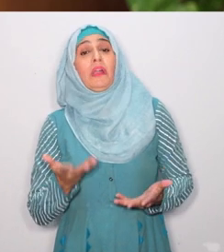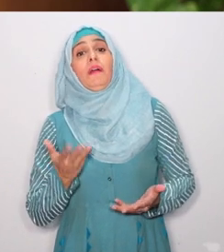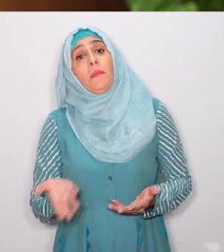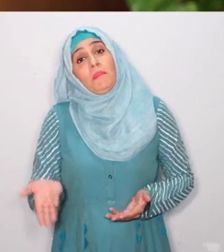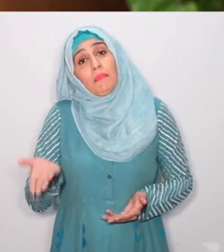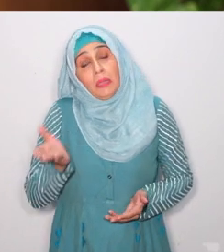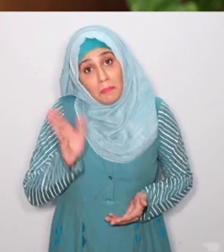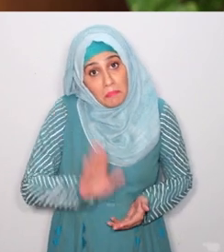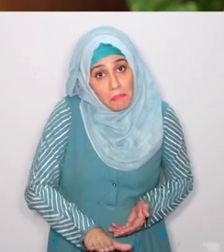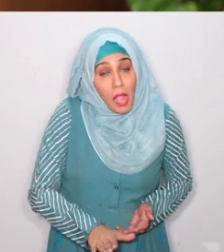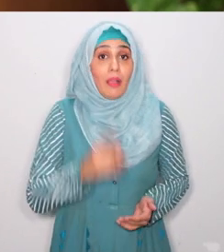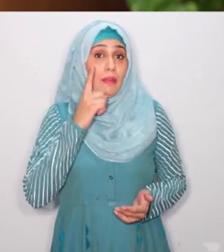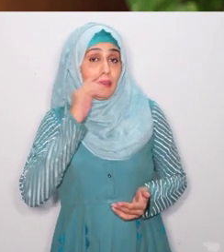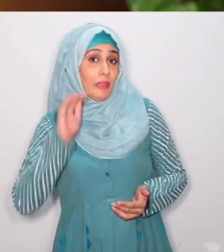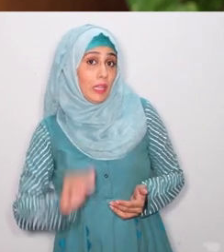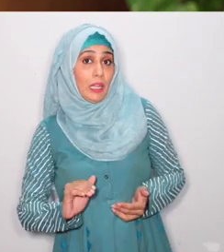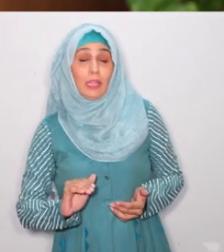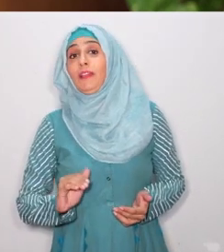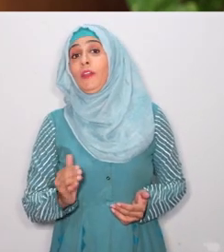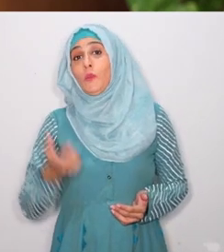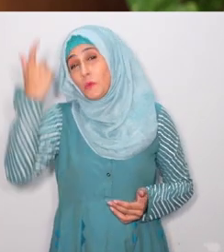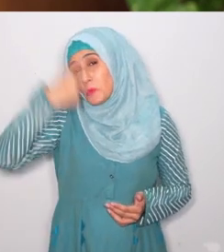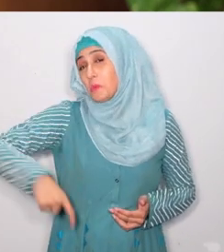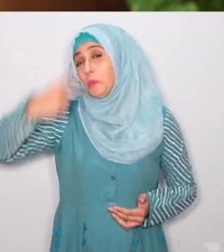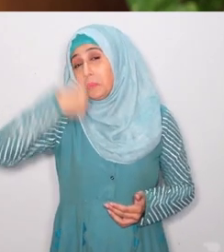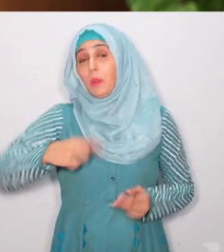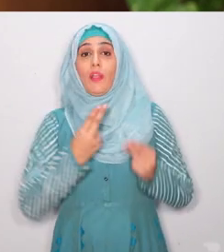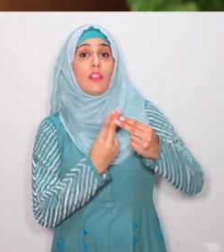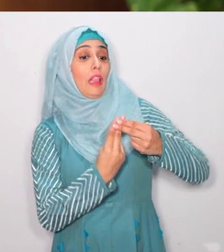अलीजे ने रोते रोते बताना शुरू किया।